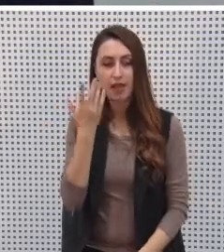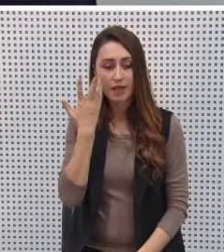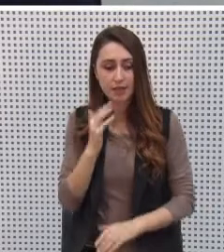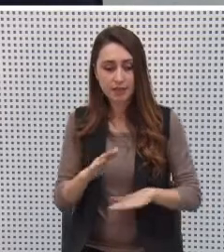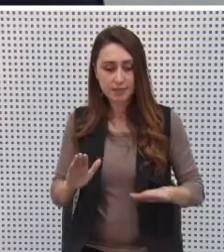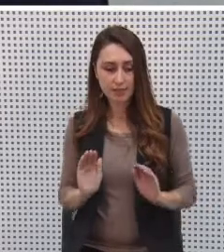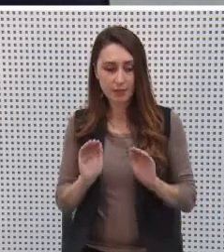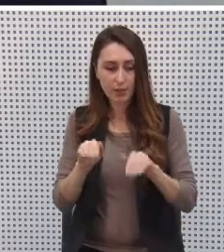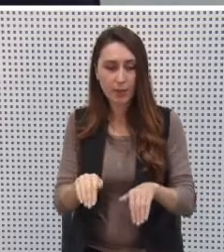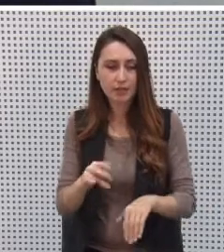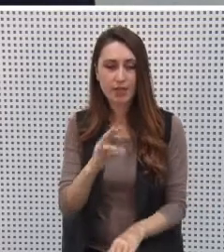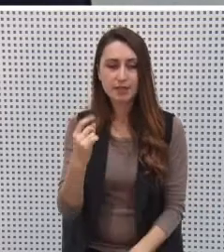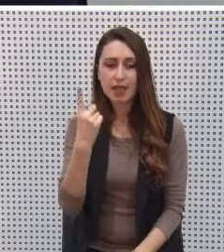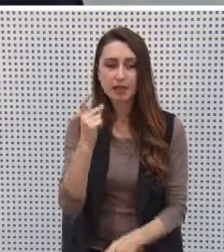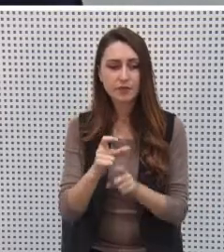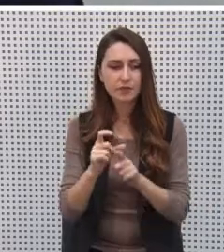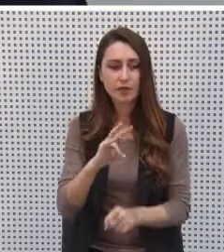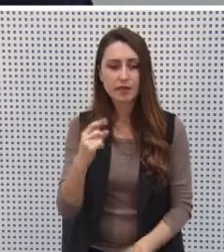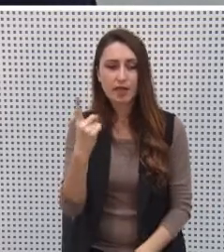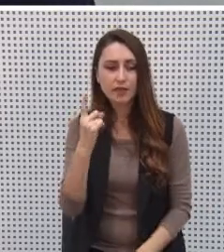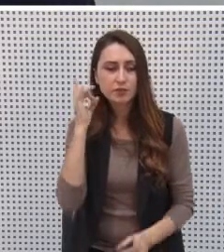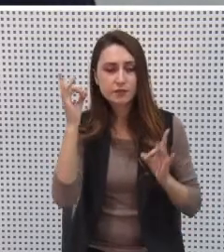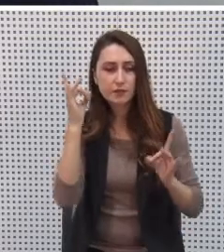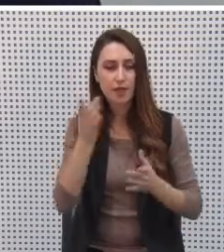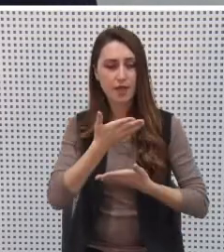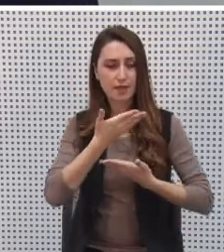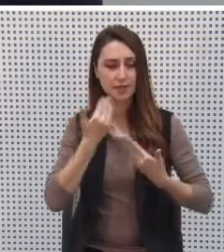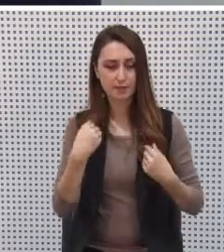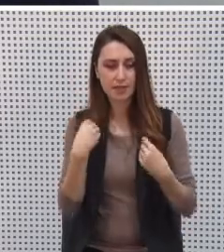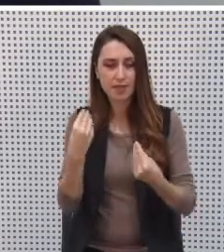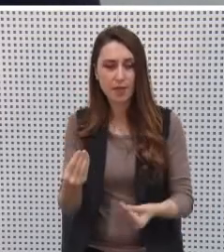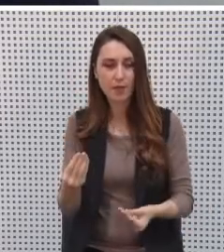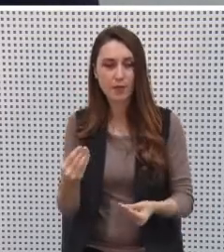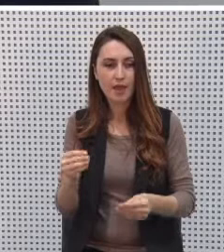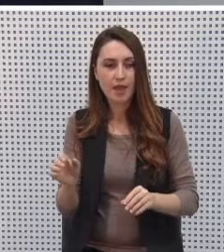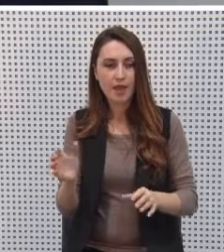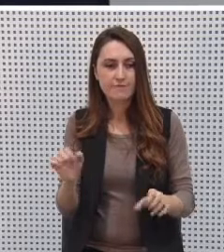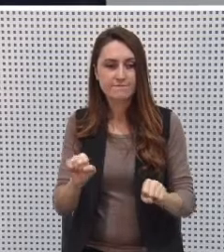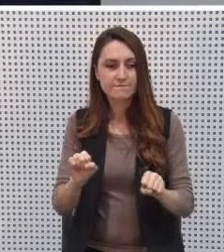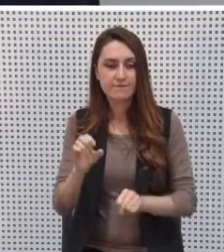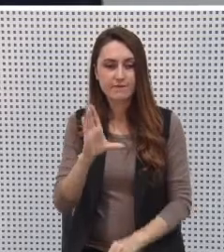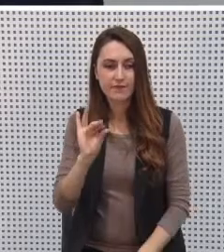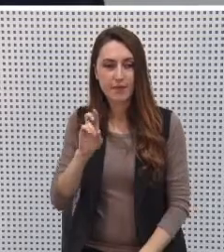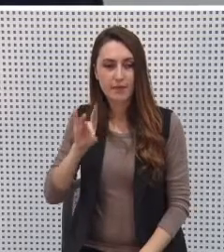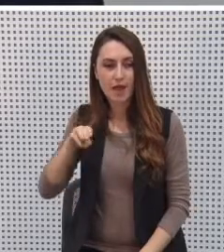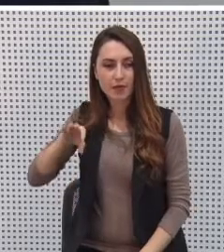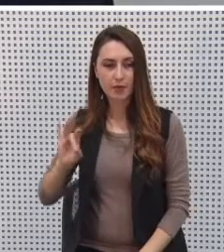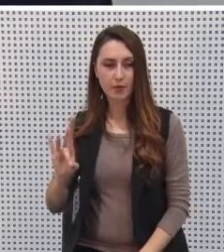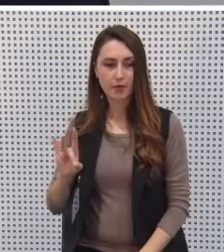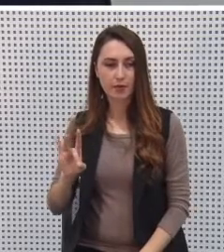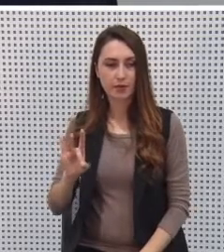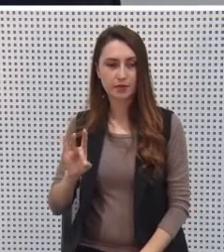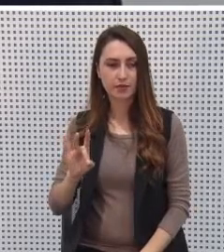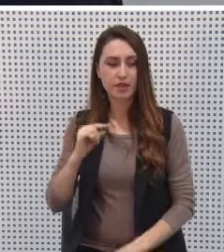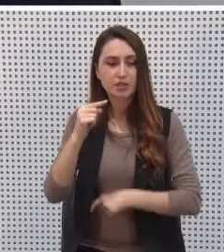одного слова и ни одного звука у них нет, то мы их даем им вибратор и начинаем работать с ними на голое